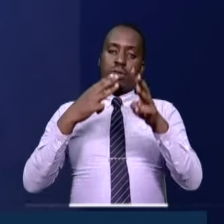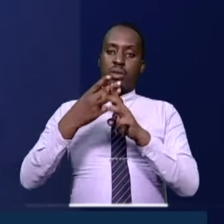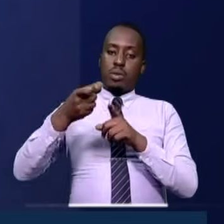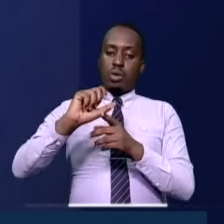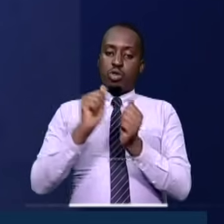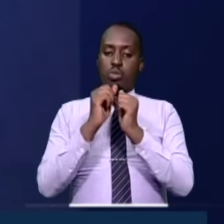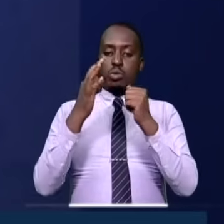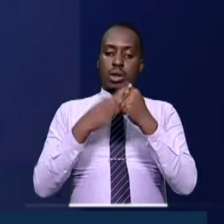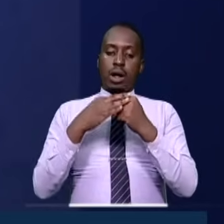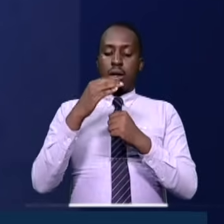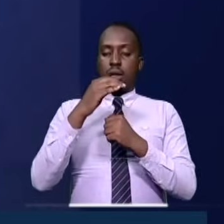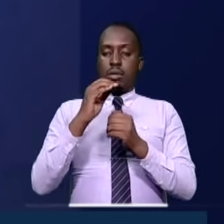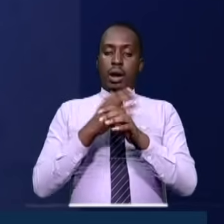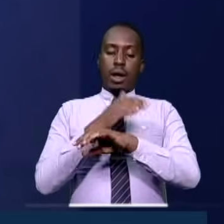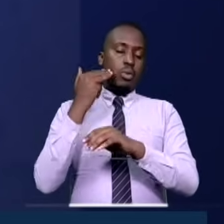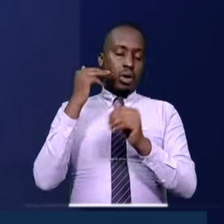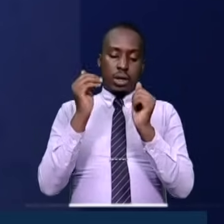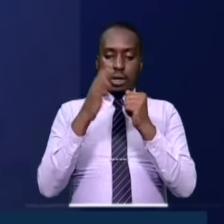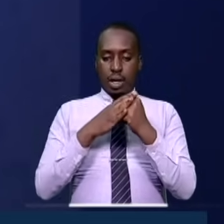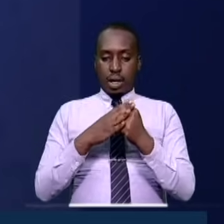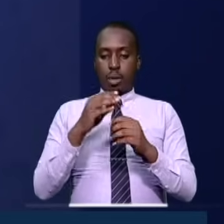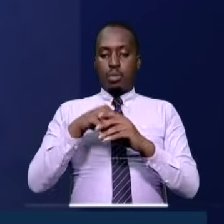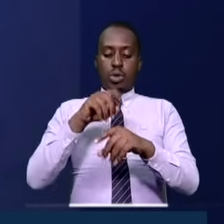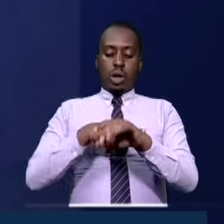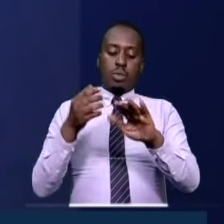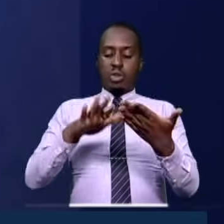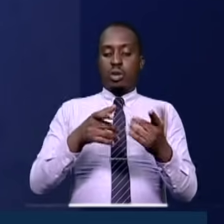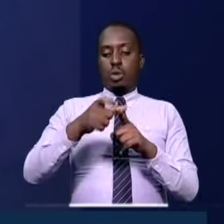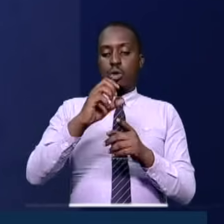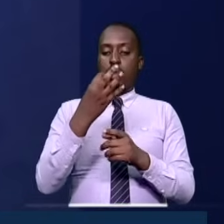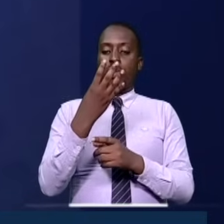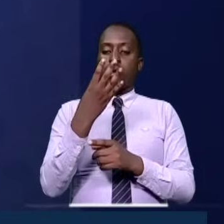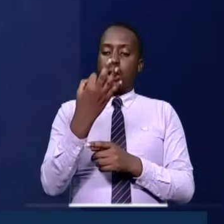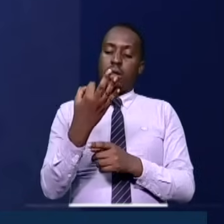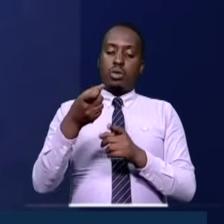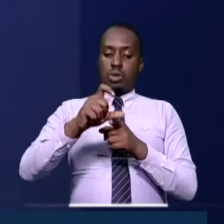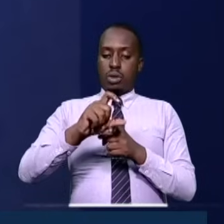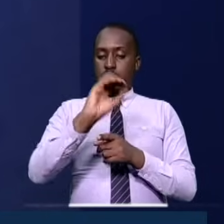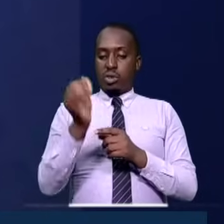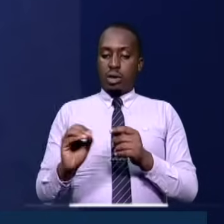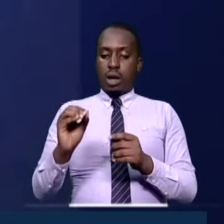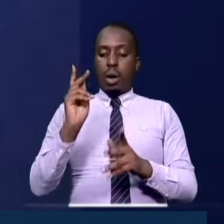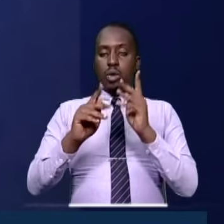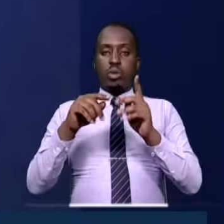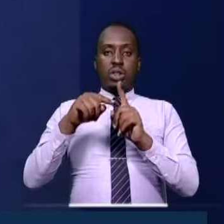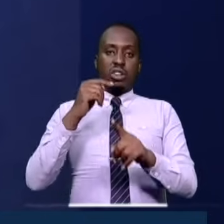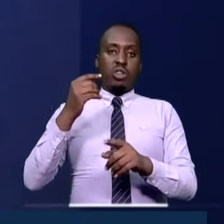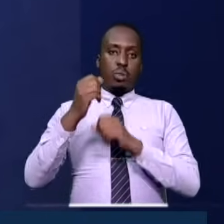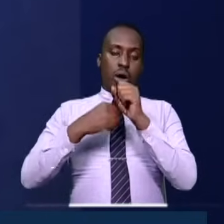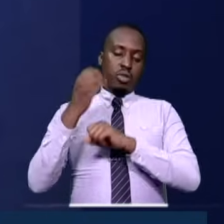18% barenga 9,000,000, mu gihe abo yahitanye biyongereho 43%, kuko abo iseru yahitanye umwaka ushize babaye